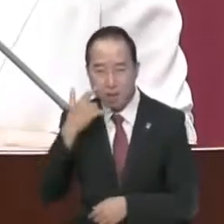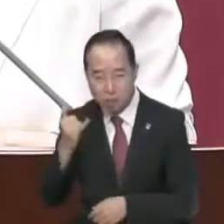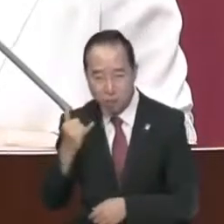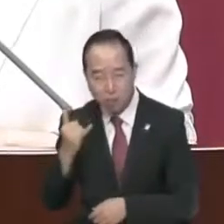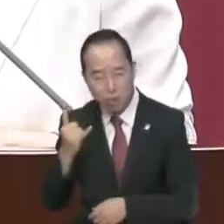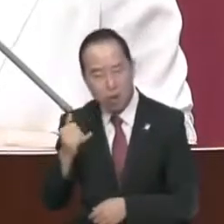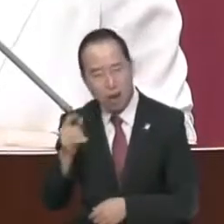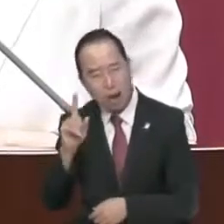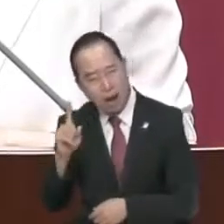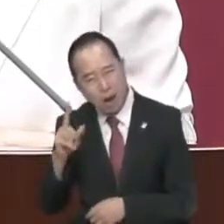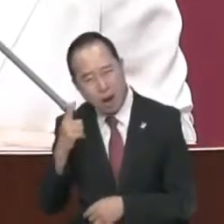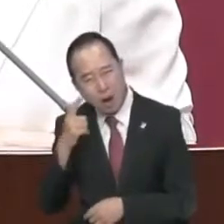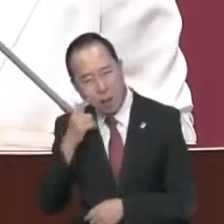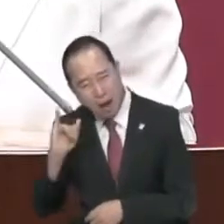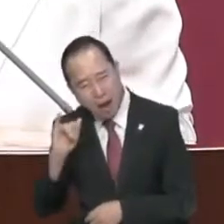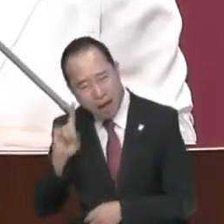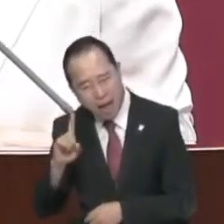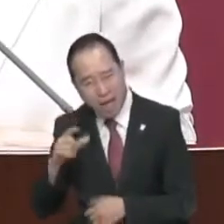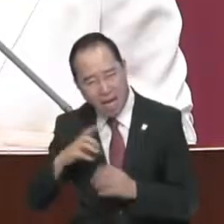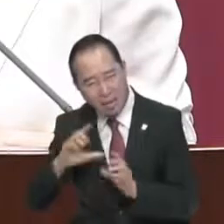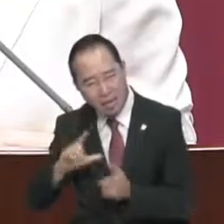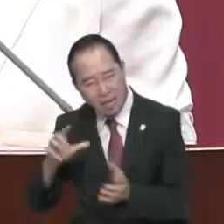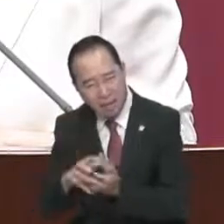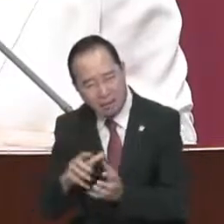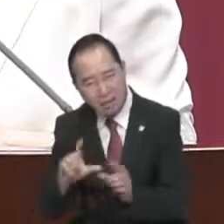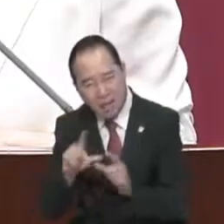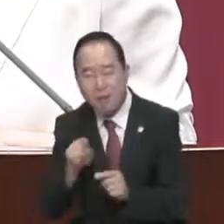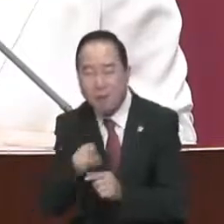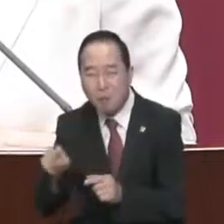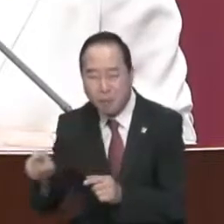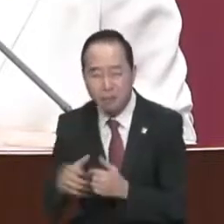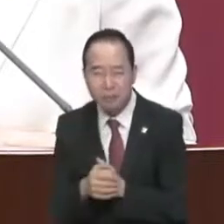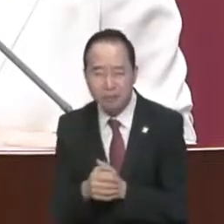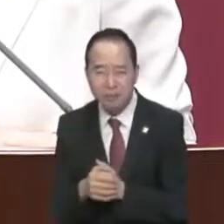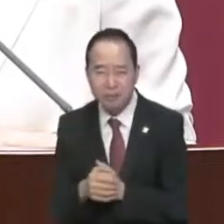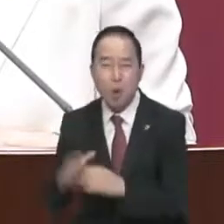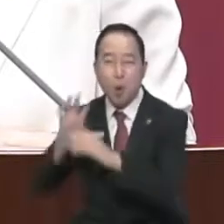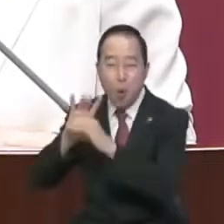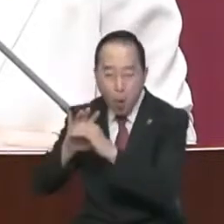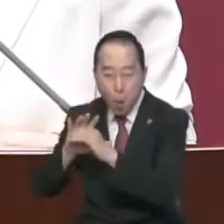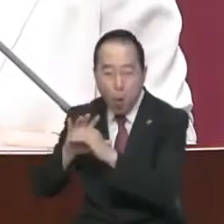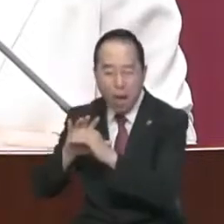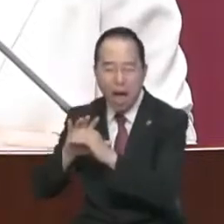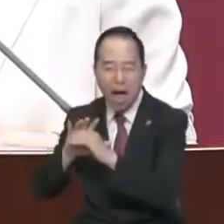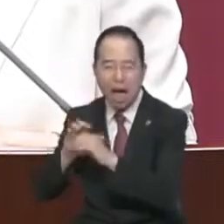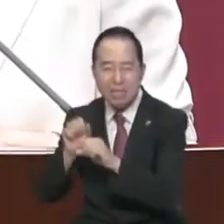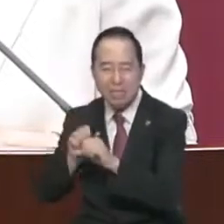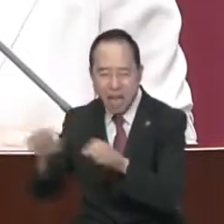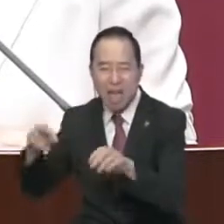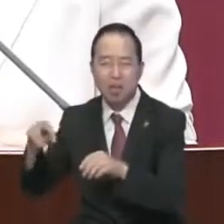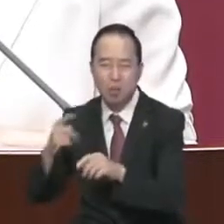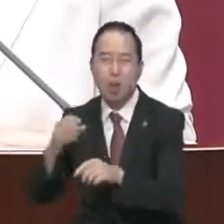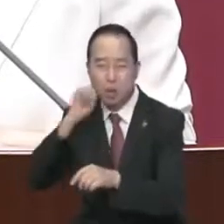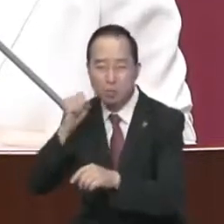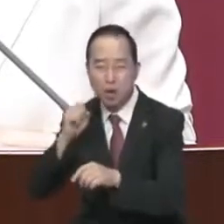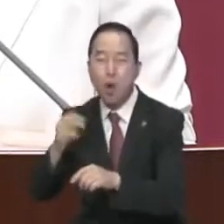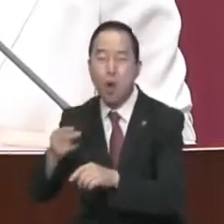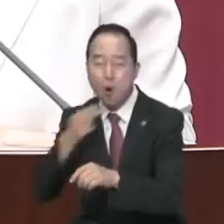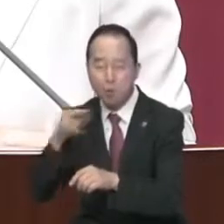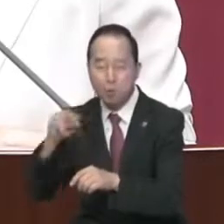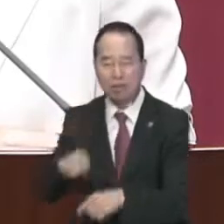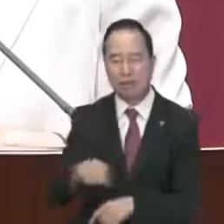분들에 대해서 뭐 코로나19가 아니라도 우리가 점차 그 복지의